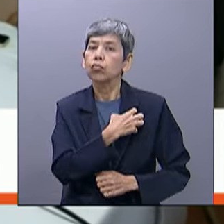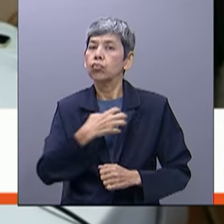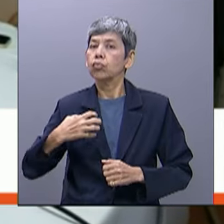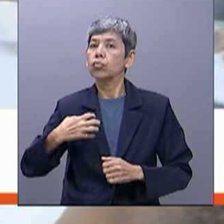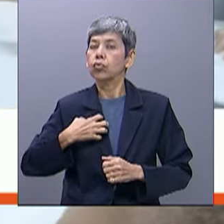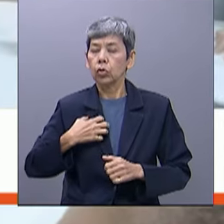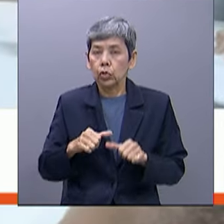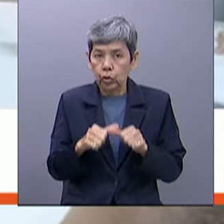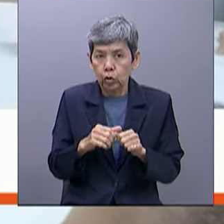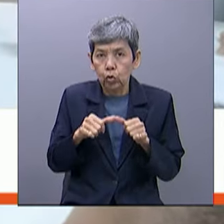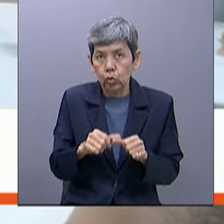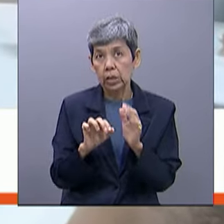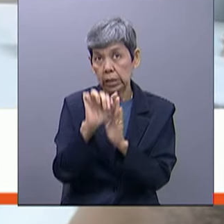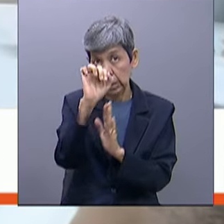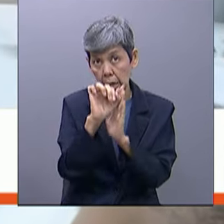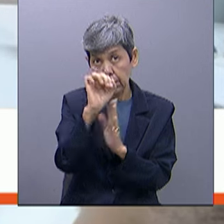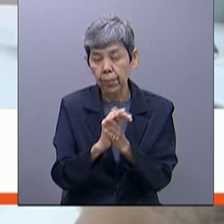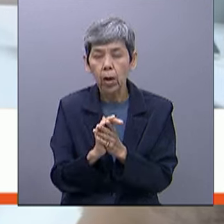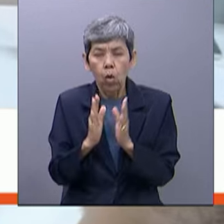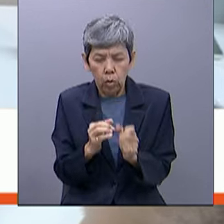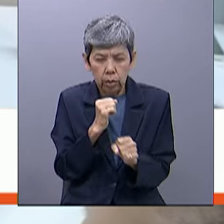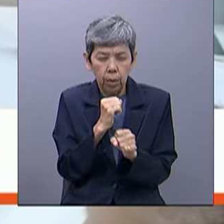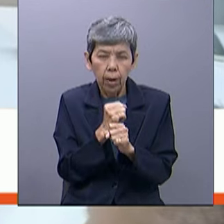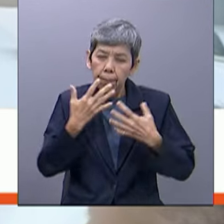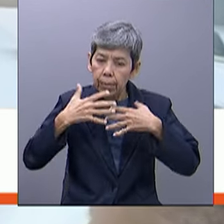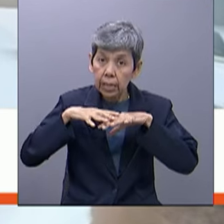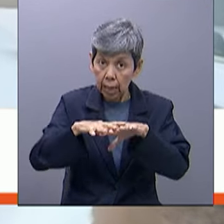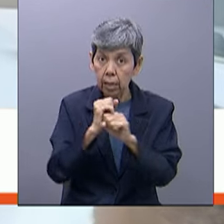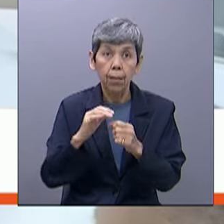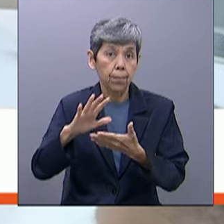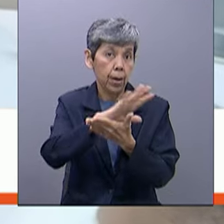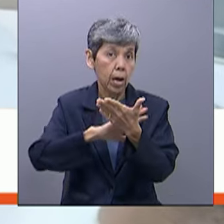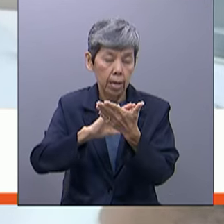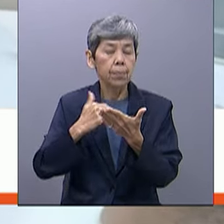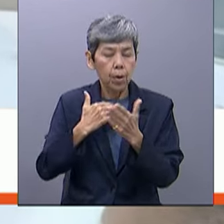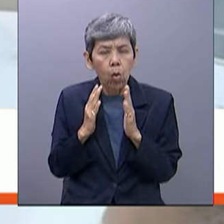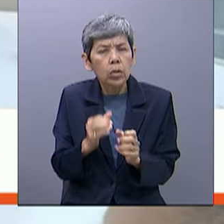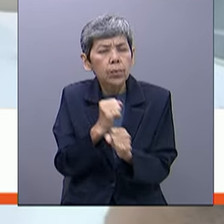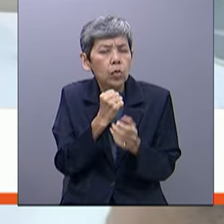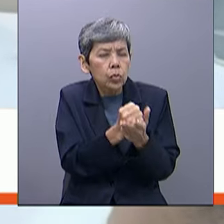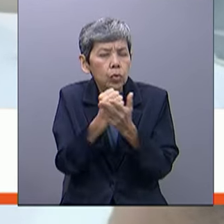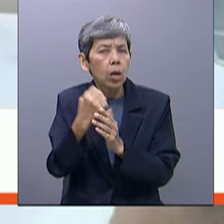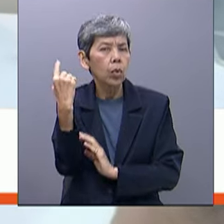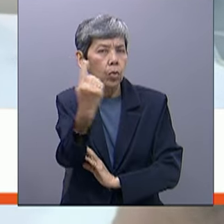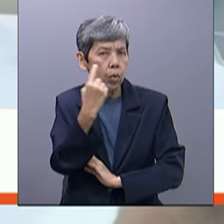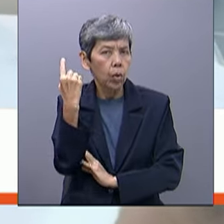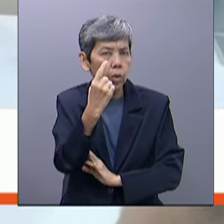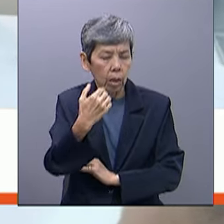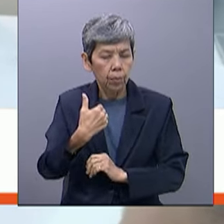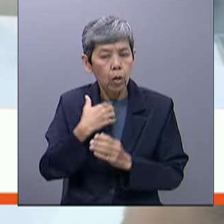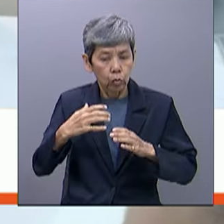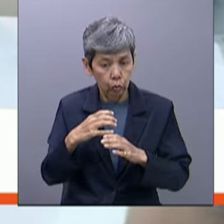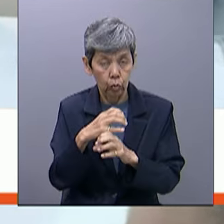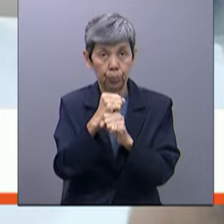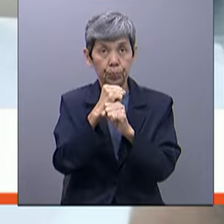ประชาชนจีนประจำจังหวัดเชียงใหม่เจ้าหน้าที่ฝ่ายประสานงานต่างประเทศรวมทั้งเจ้าหน้าที่ช่วยเหลือนักท่องเที่ยวและได้ข้อสรุป